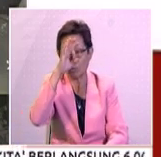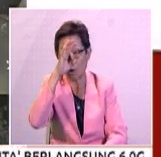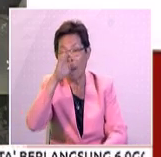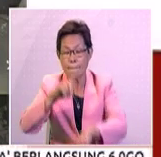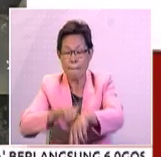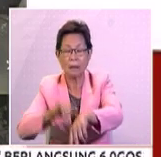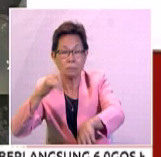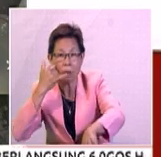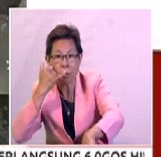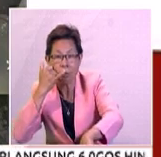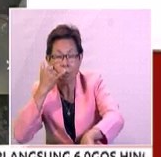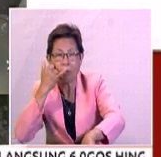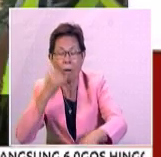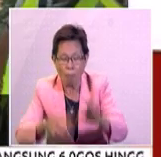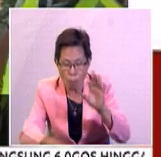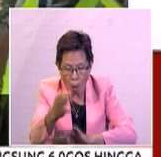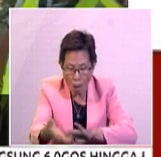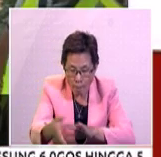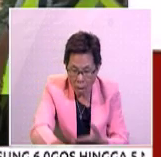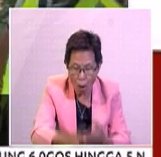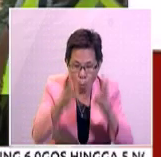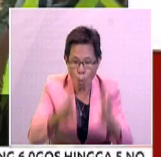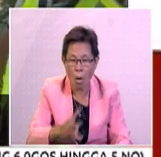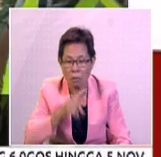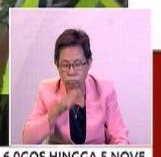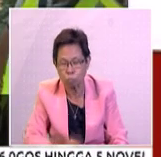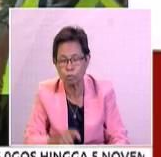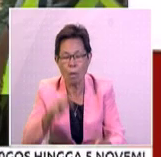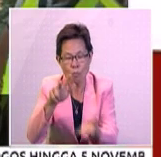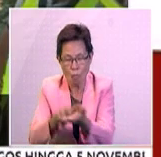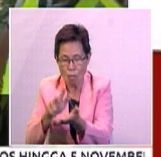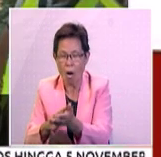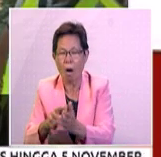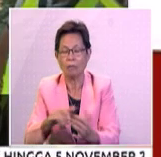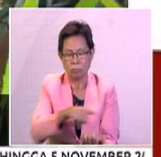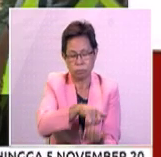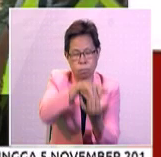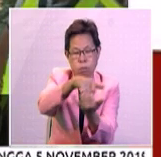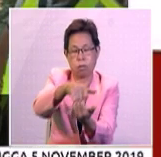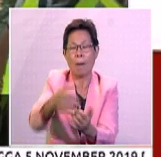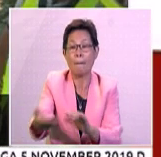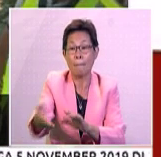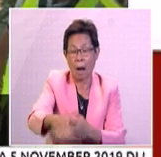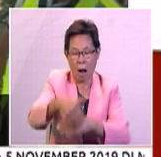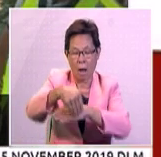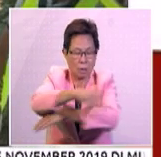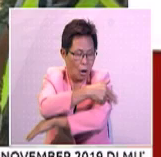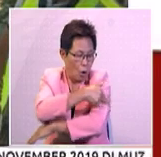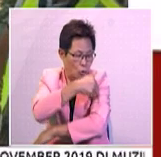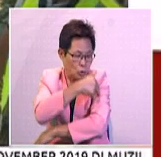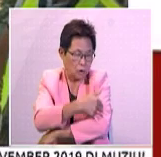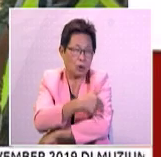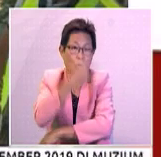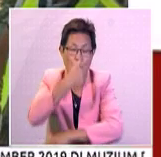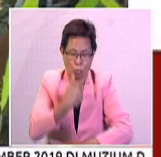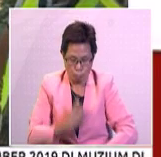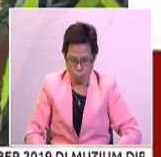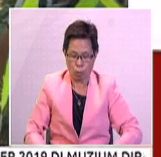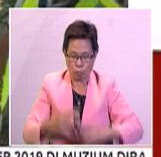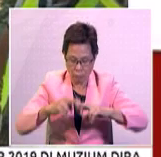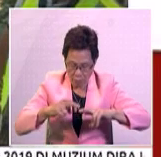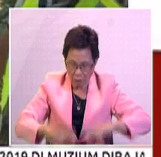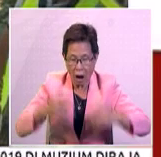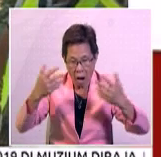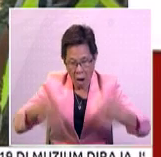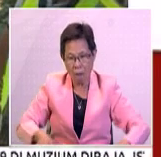dihubungi mengesahkan penemuan mayat warga emas ini. Jenazah mangsa dihantar ke Hospital Gua Musang untuk bedah siasat sebelum